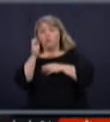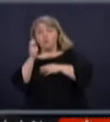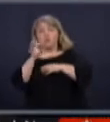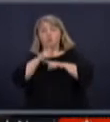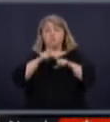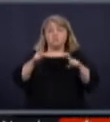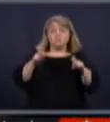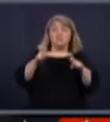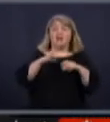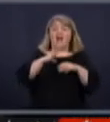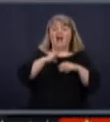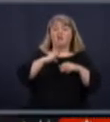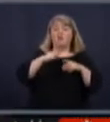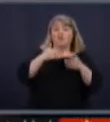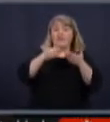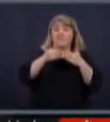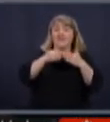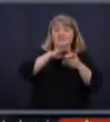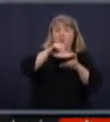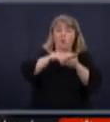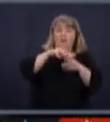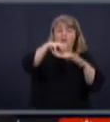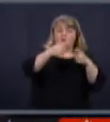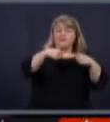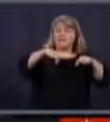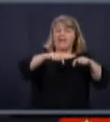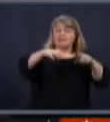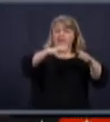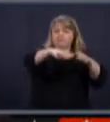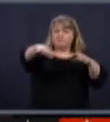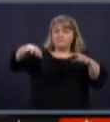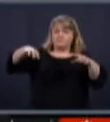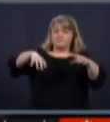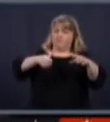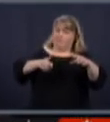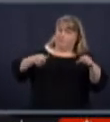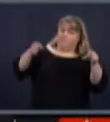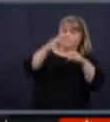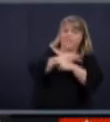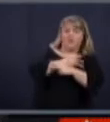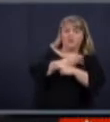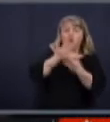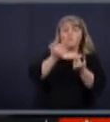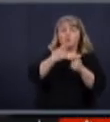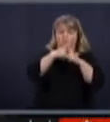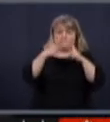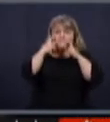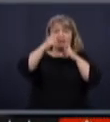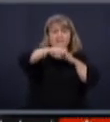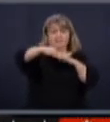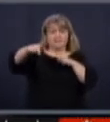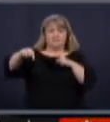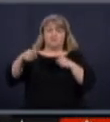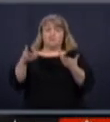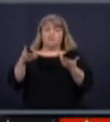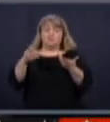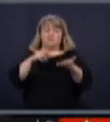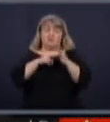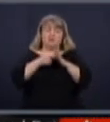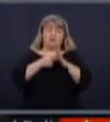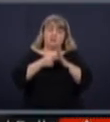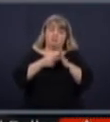certains quartiers de Montréal qui sont plus affectés puis qui ont besoin de masques, entre autres. Bon, ça m'a permis de